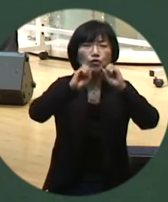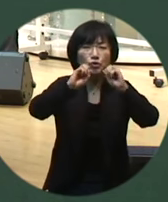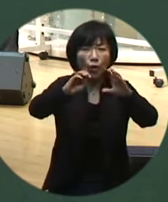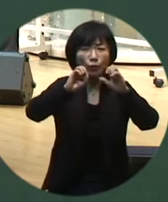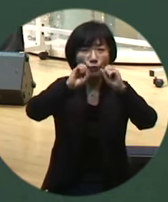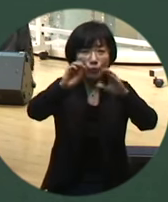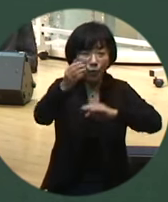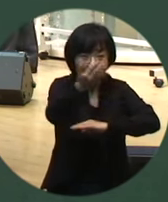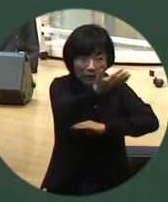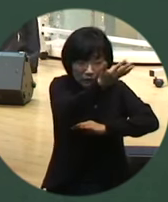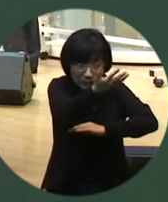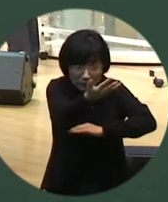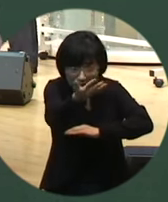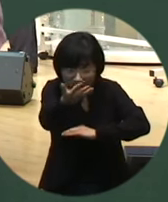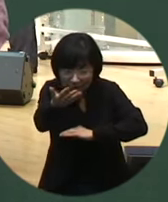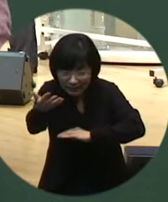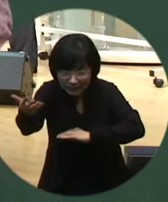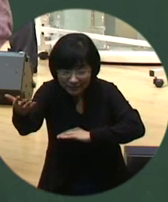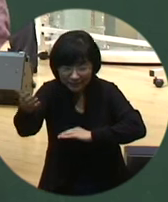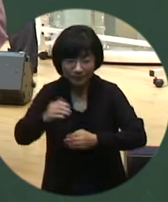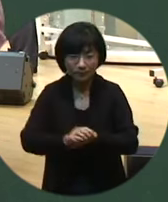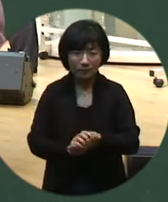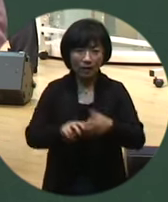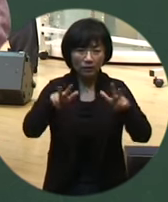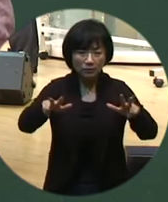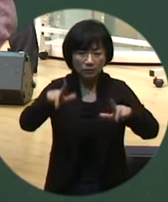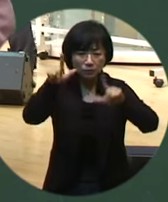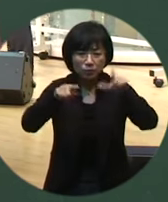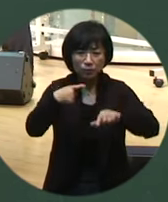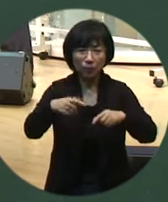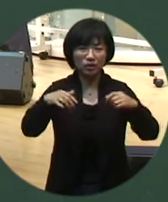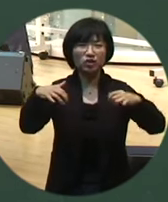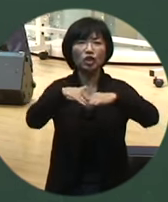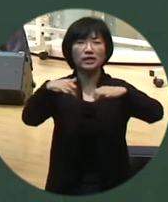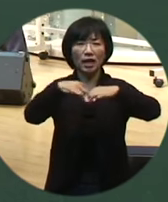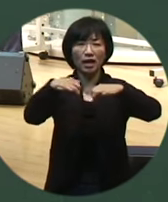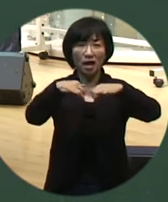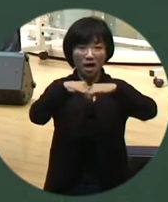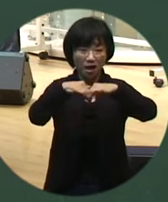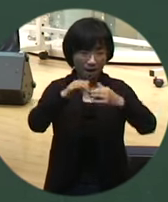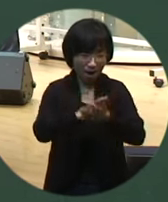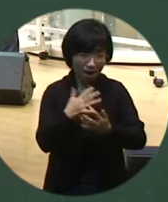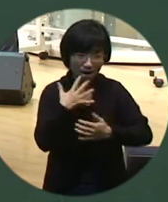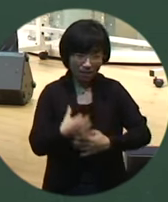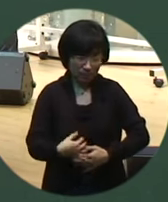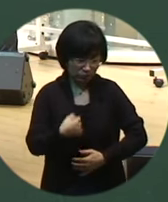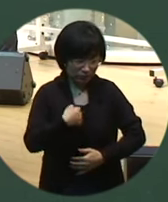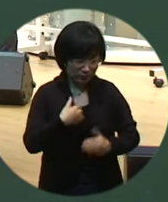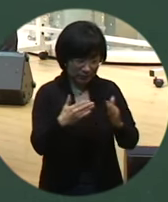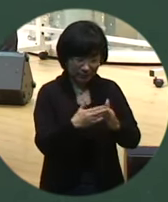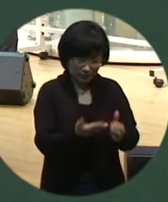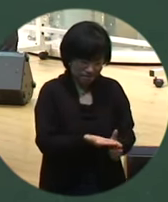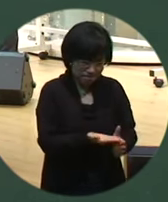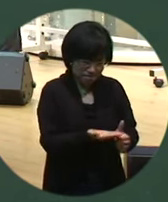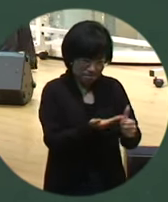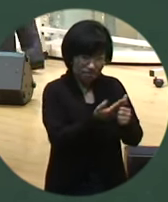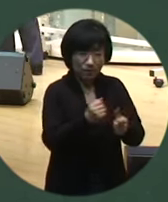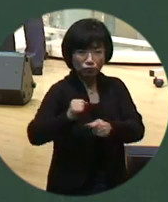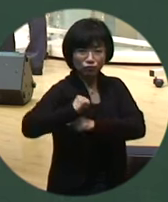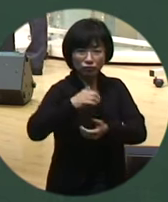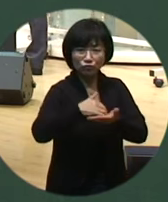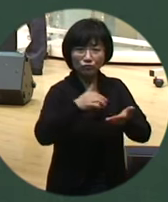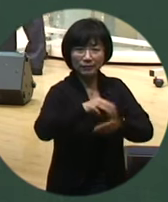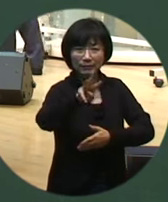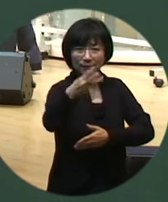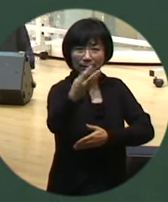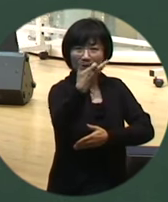see the flow of evangelism. 전쟁이 일어났잖아요. A war broke out. 아브라함이 자기 집에서 훈련시킨 318명의 가신을 데리고 가서